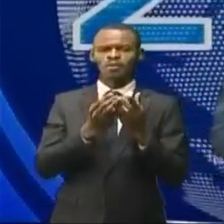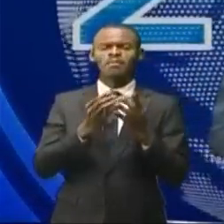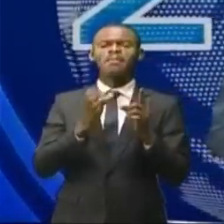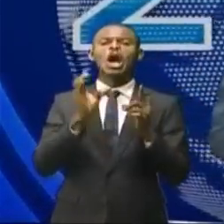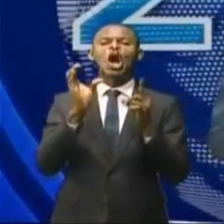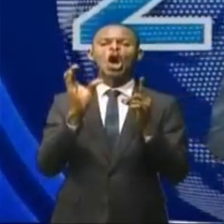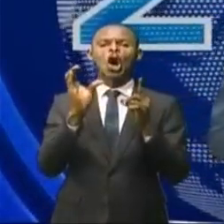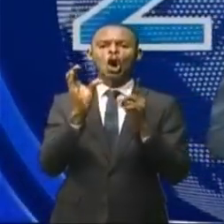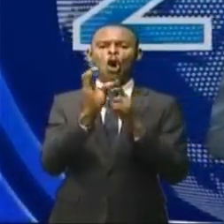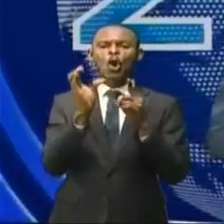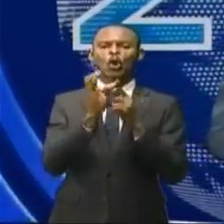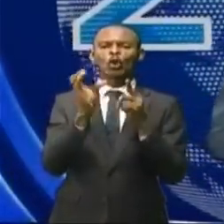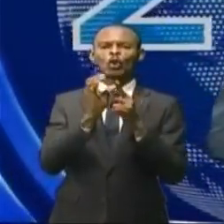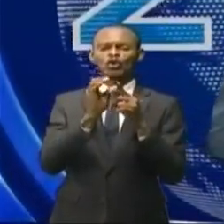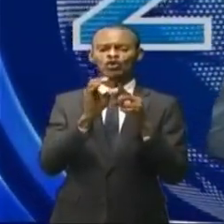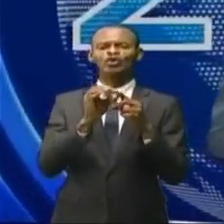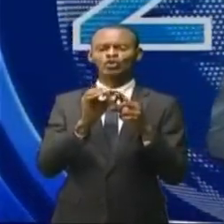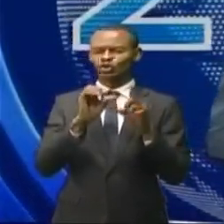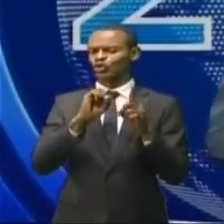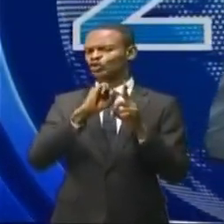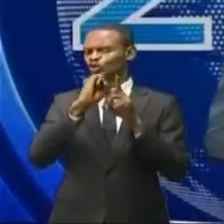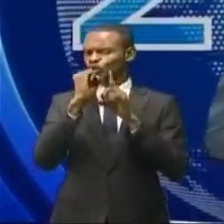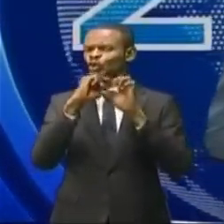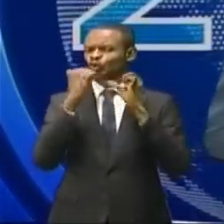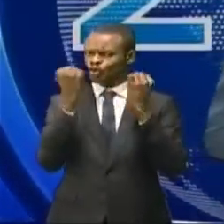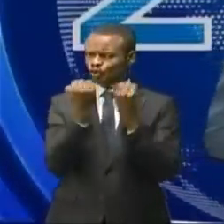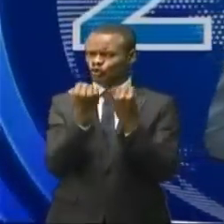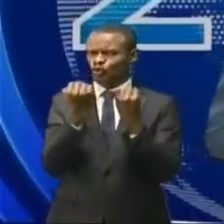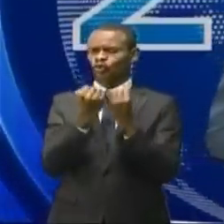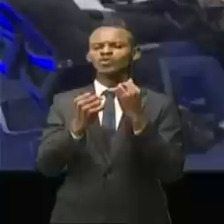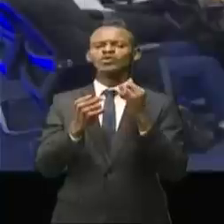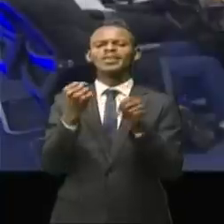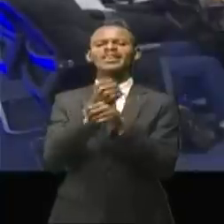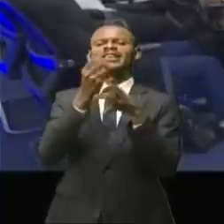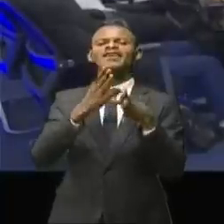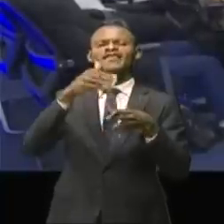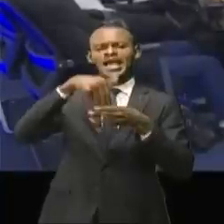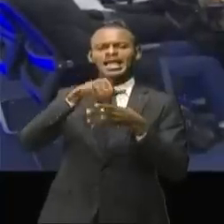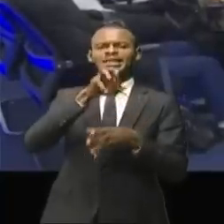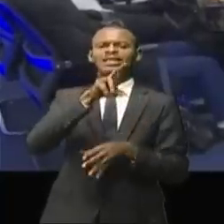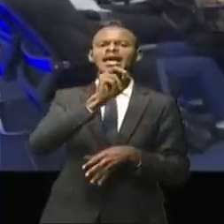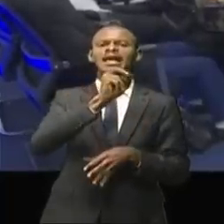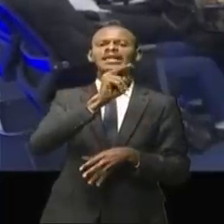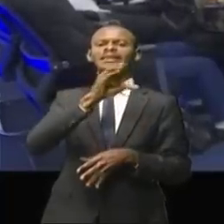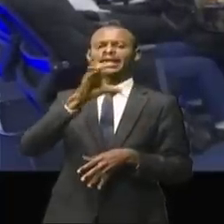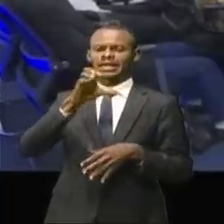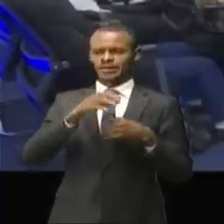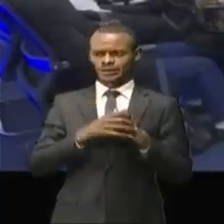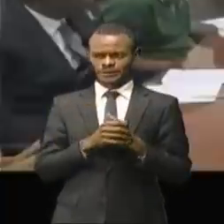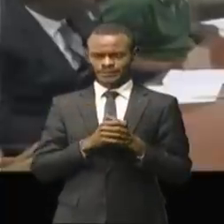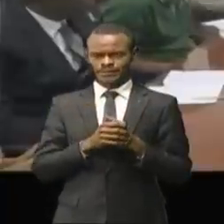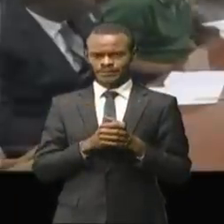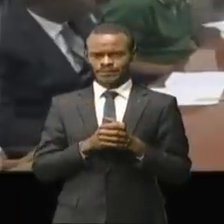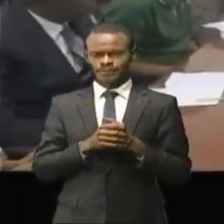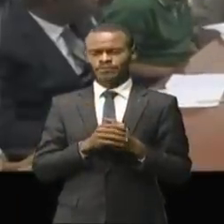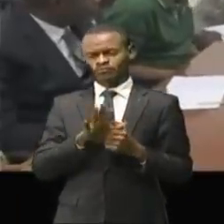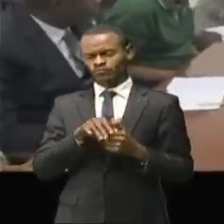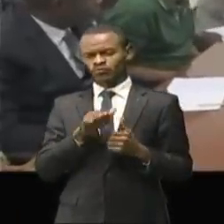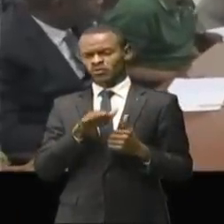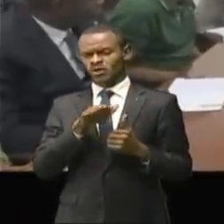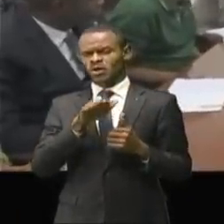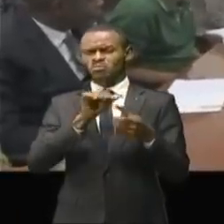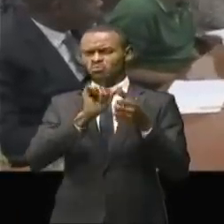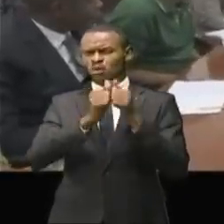et cadre de la chaîne nationale Gaëtan magano pour le reportage deux échanges autour de problèmes qui dérange